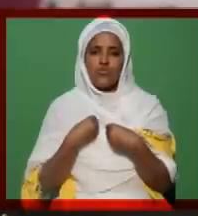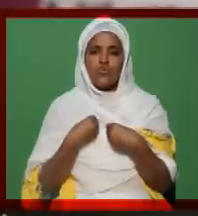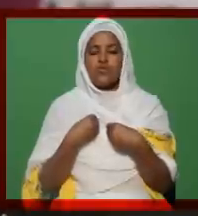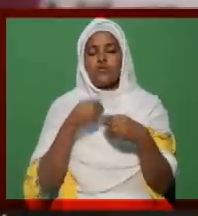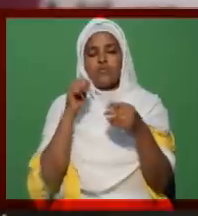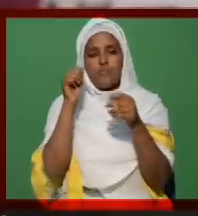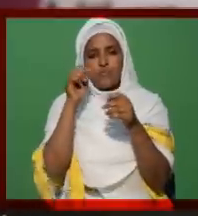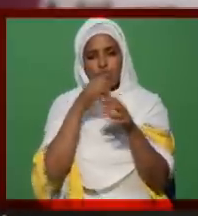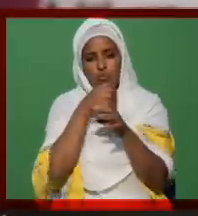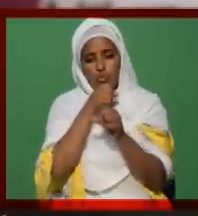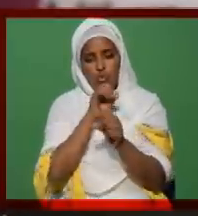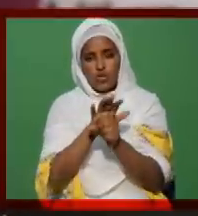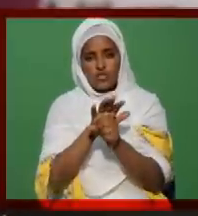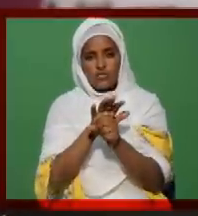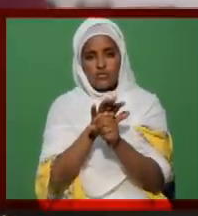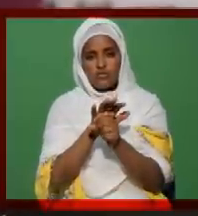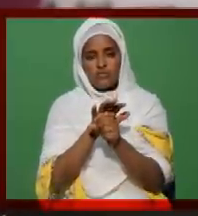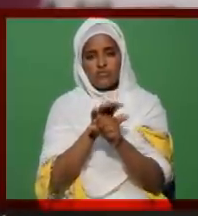በኦሪት ጽላሎት